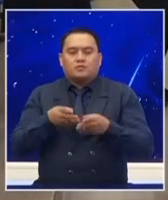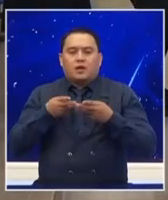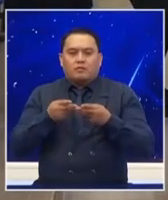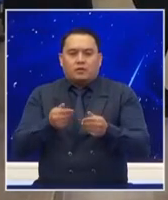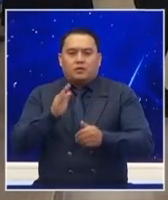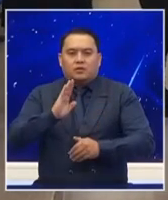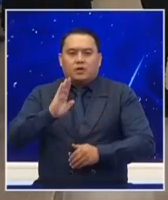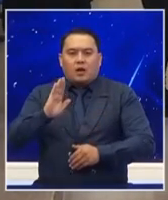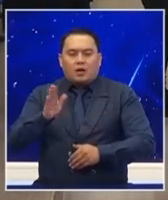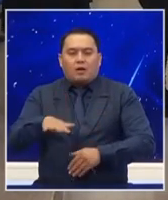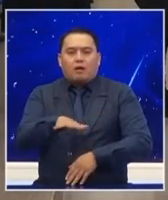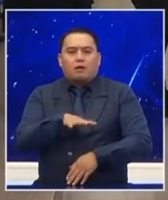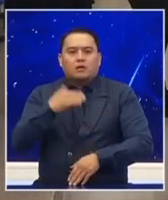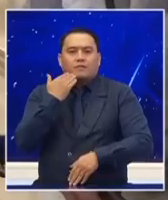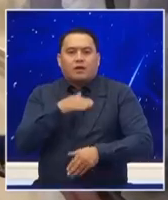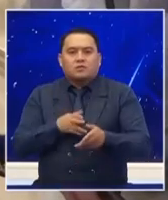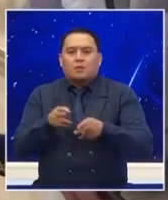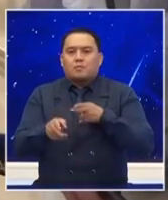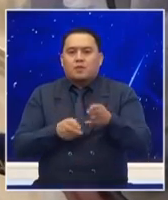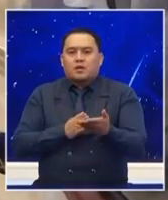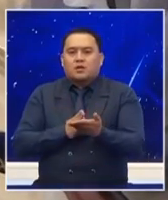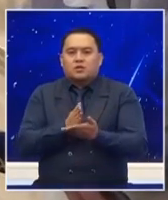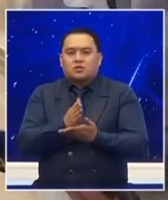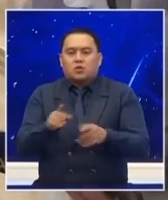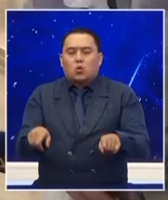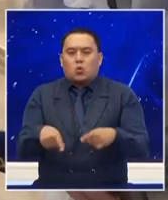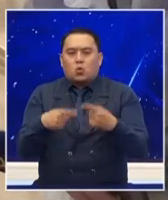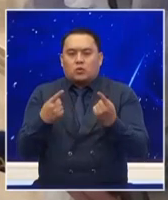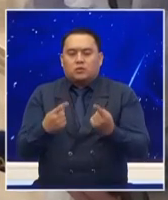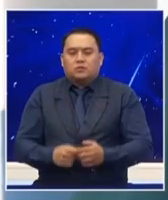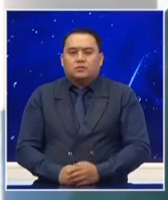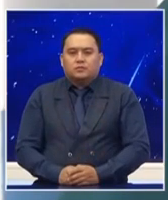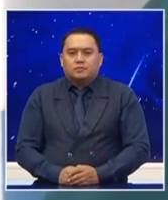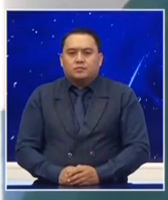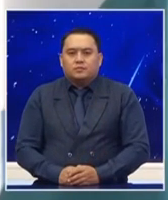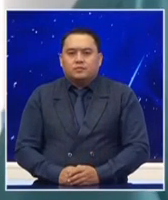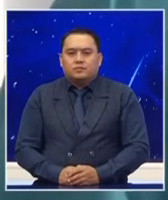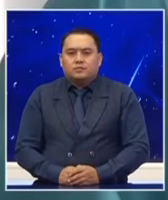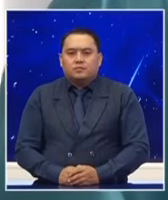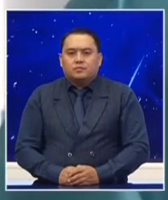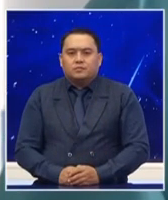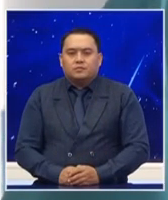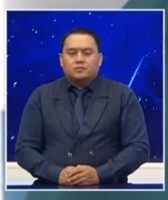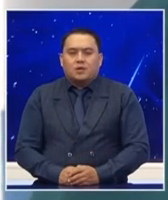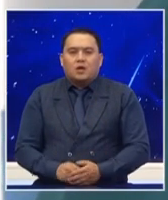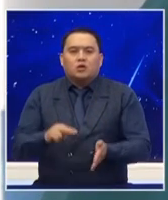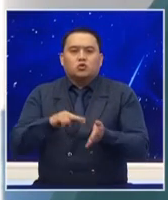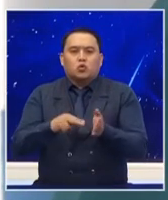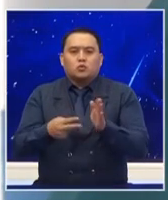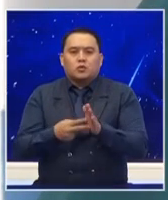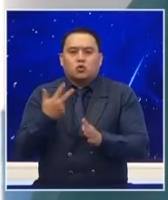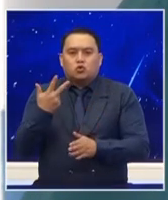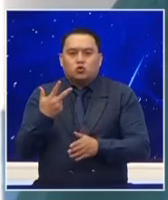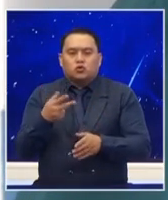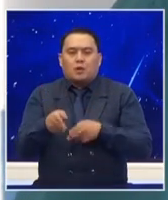етері анық. Және аймақта сапалы медициналық қызметтің өсуіне серпін береді. Запланировано 3 операции. Жоспарлы 3